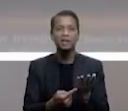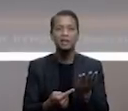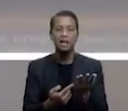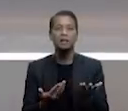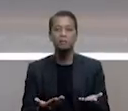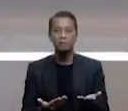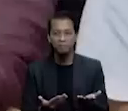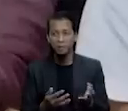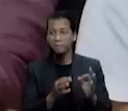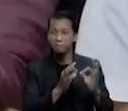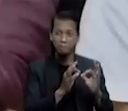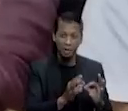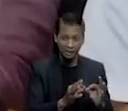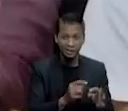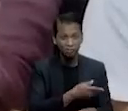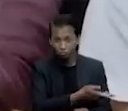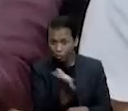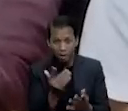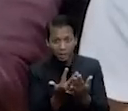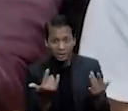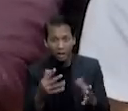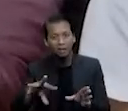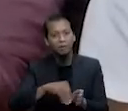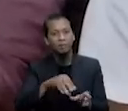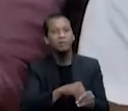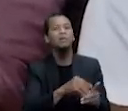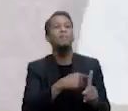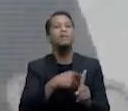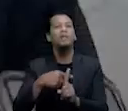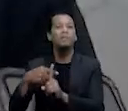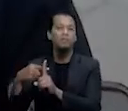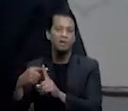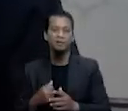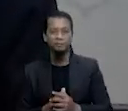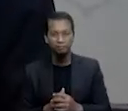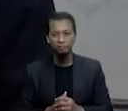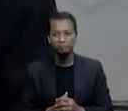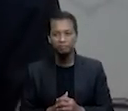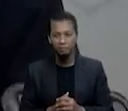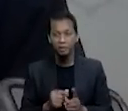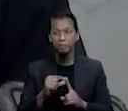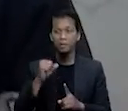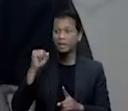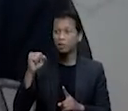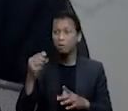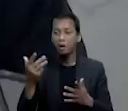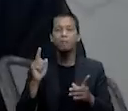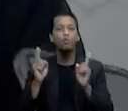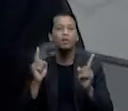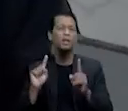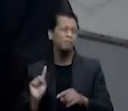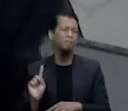itu membangun partisipasi yang lebih luas dari masyarakat. Partai Perindo itu adalah partai politik yang pertama ya